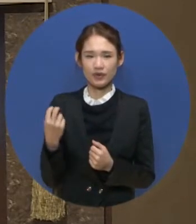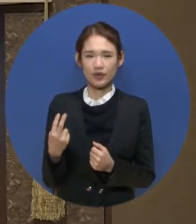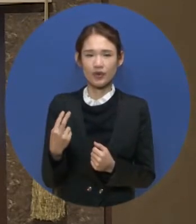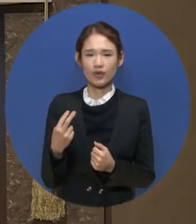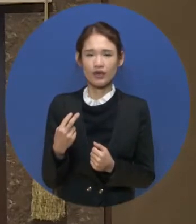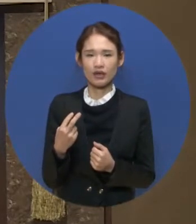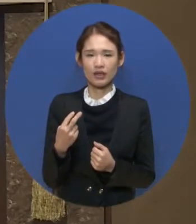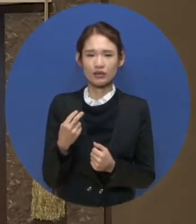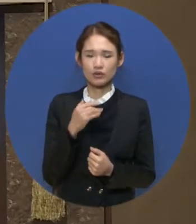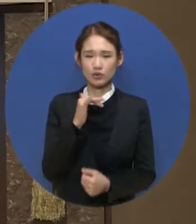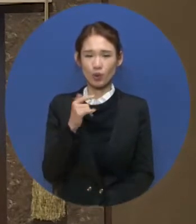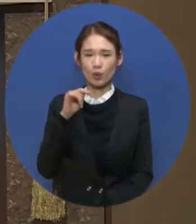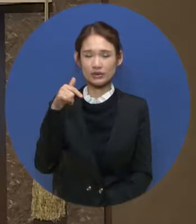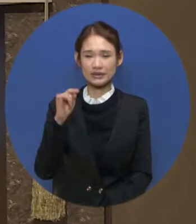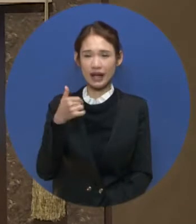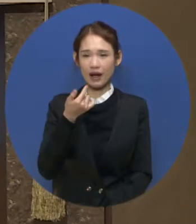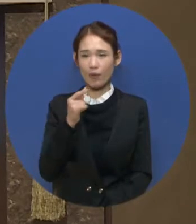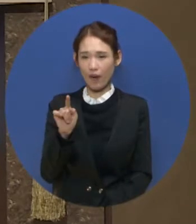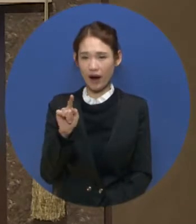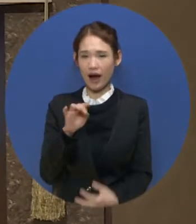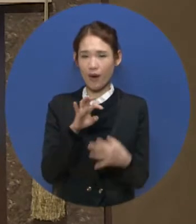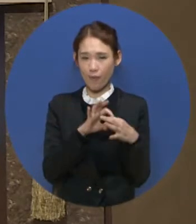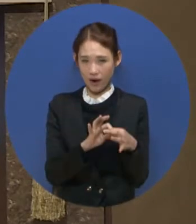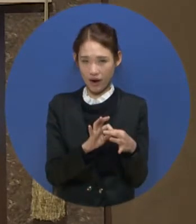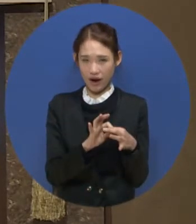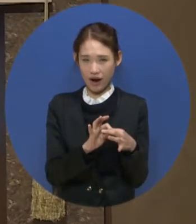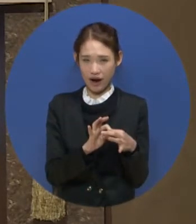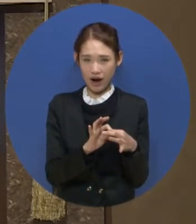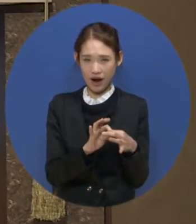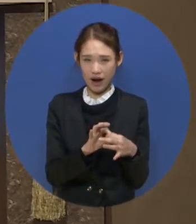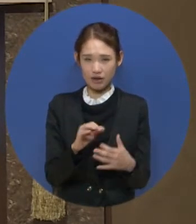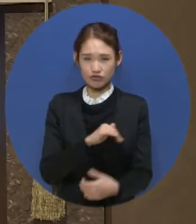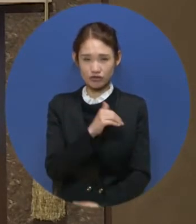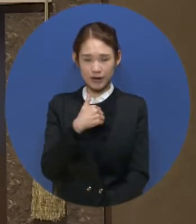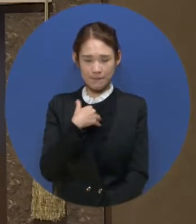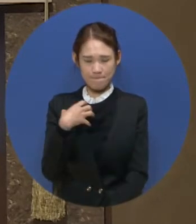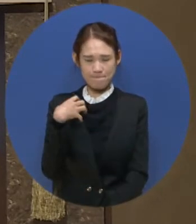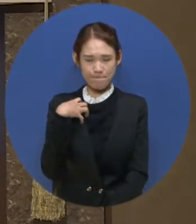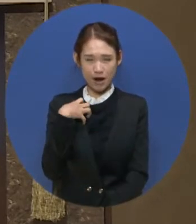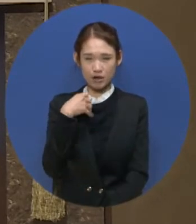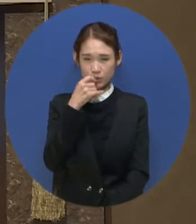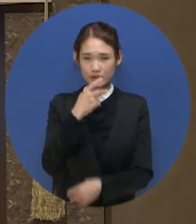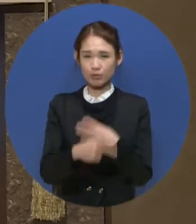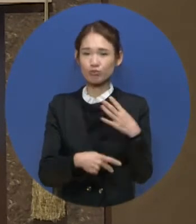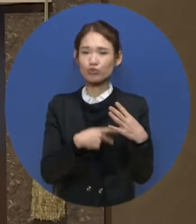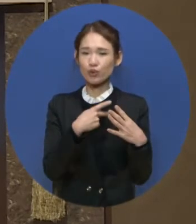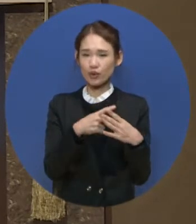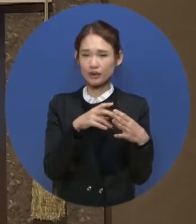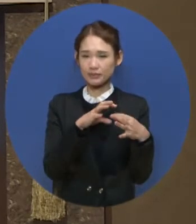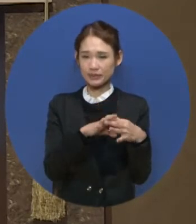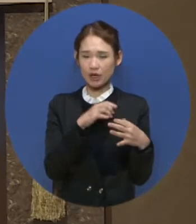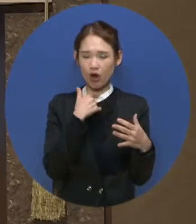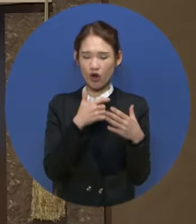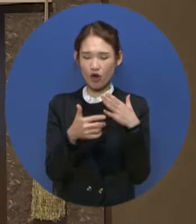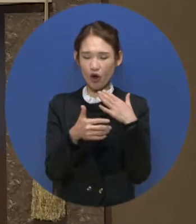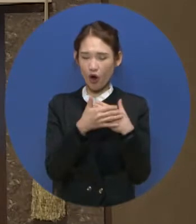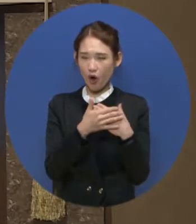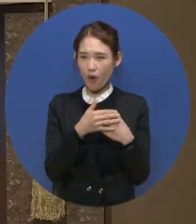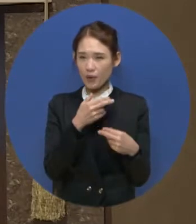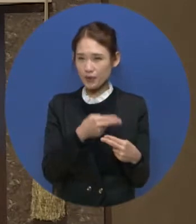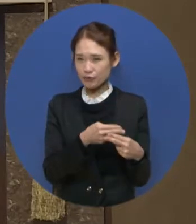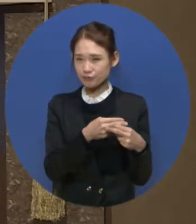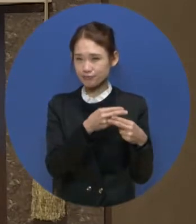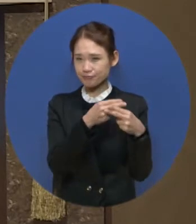이제 토착화에 대한 부분들은 우리가 하고 있는 이런 프로그램들을 이제 경험을 축적을